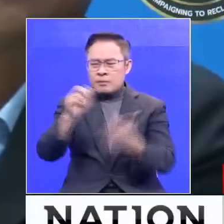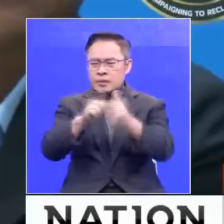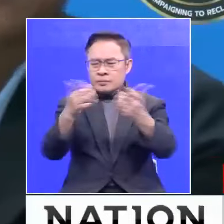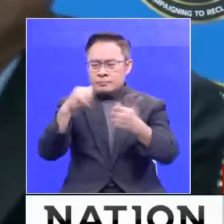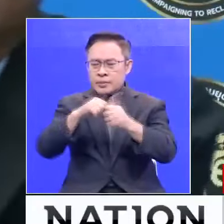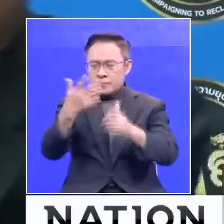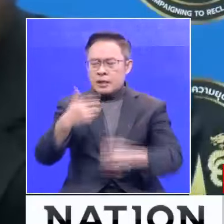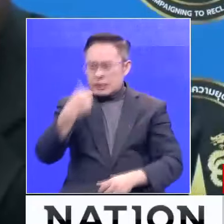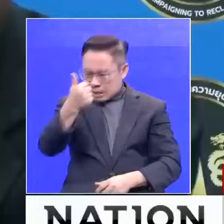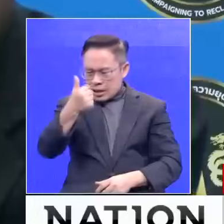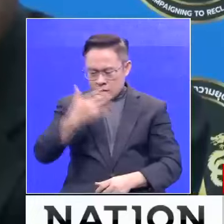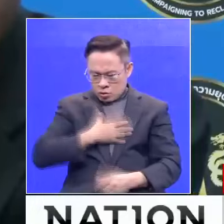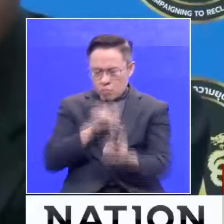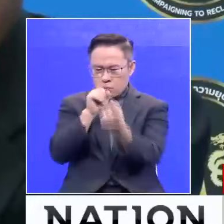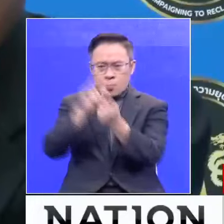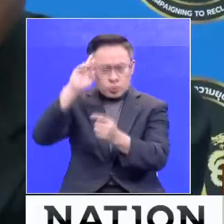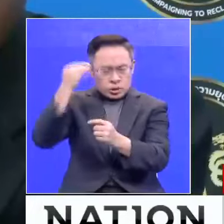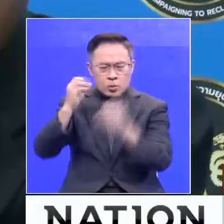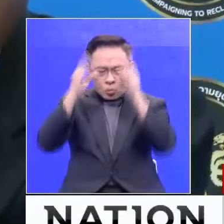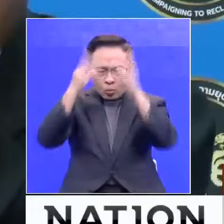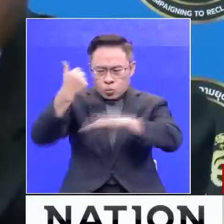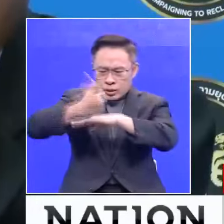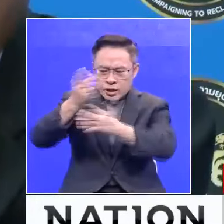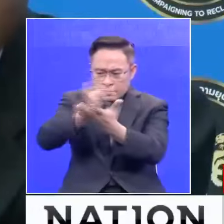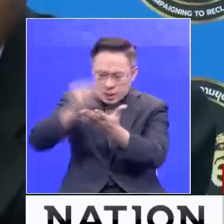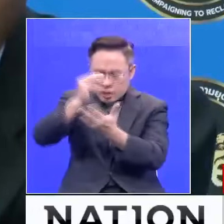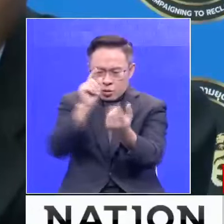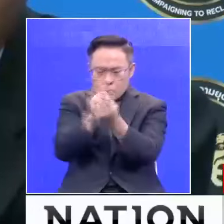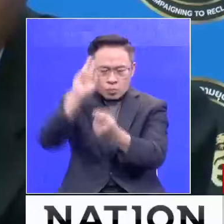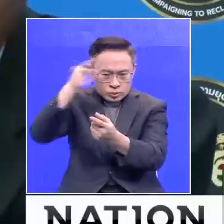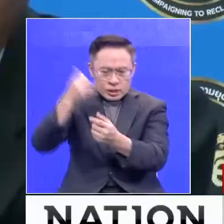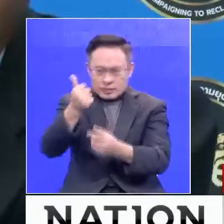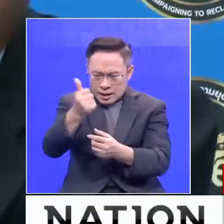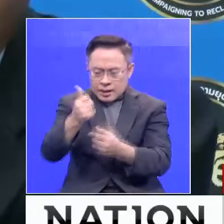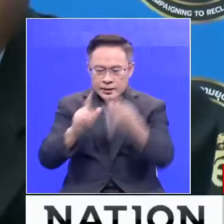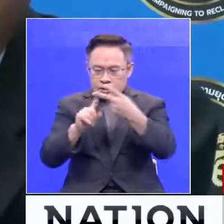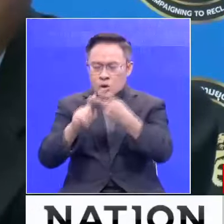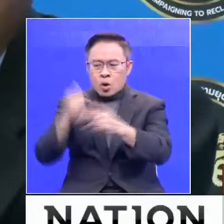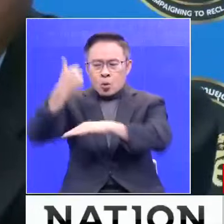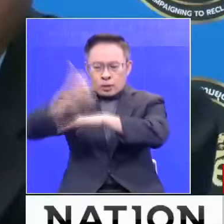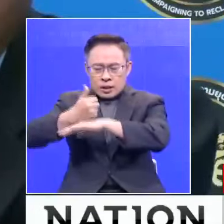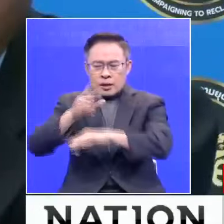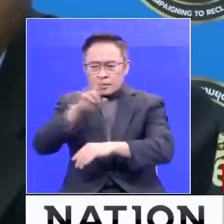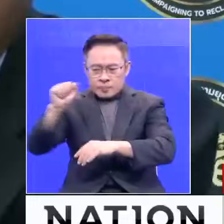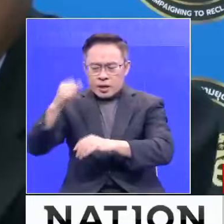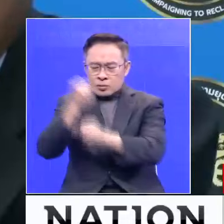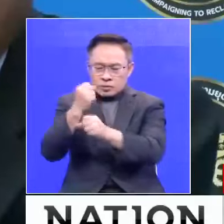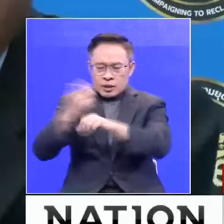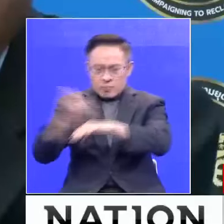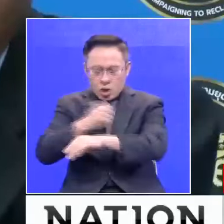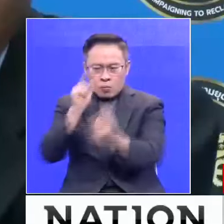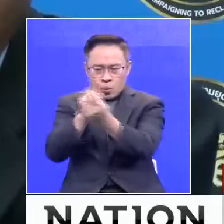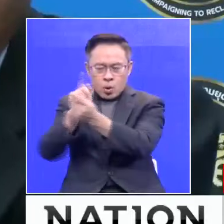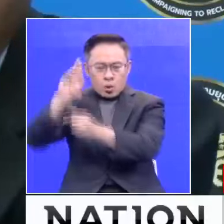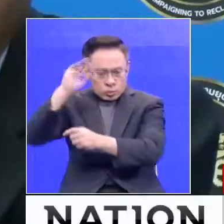ราอ่ะรู้จักผู้หลักผู้ใหญ่ทางมหาลัยเยอะแล้วก็เราก็รู้จักผู้หลักผู้ใหญ่ทางรัฐสภาเยอะรับรองไม่มีปัญหาเราเคลียร์ได้เข